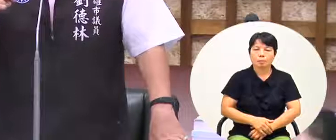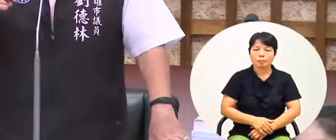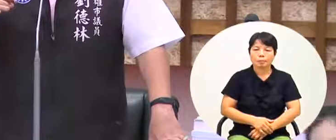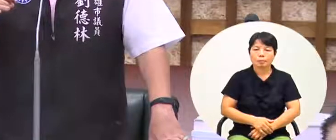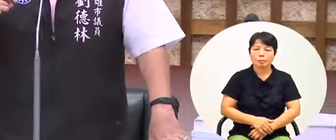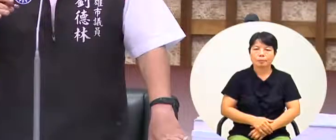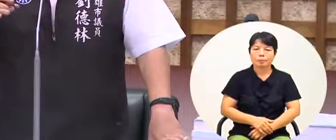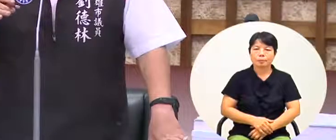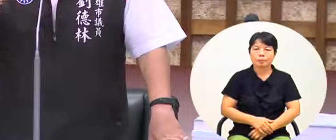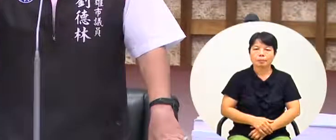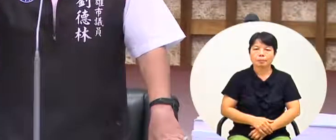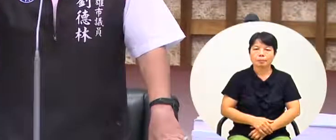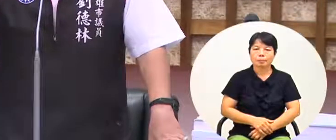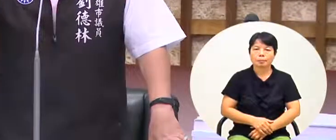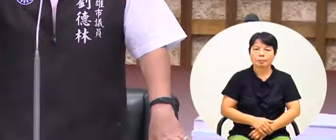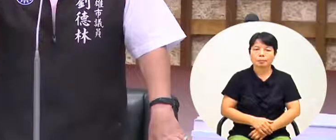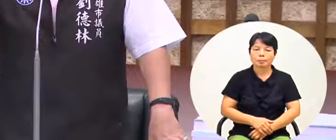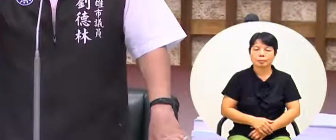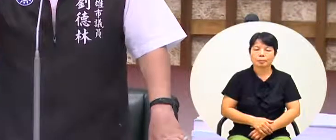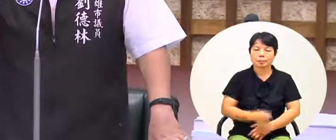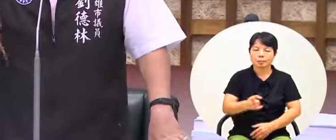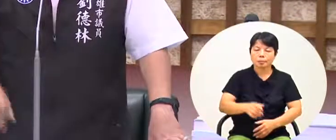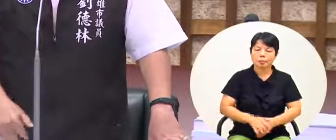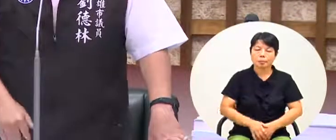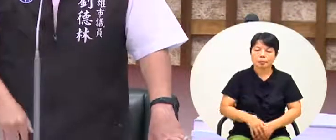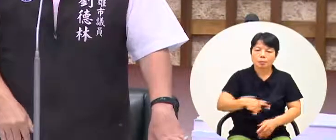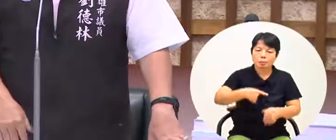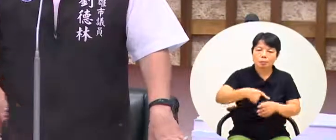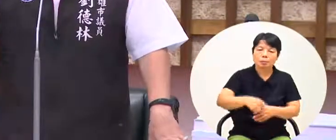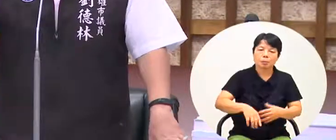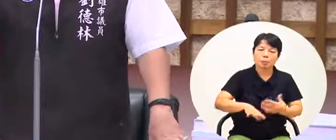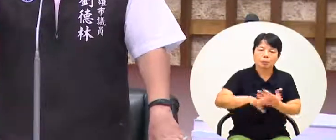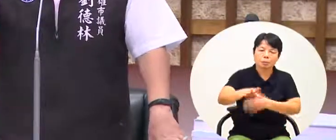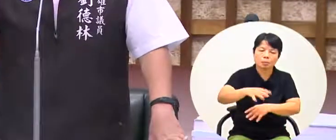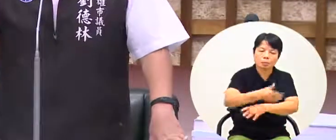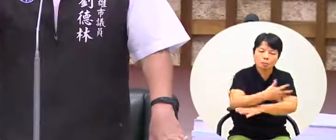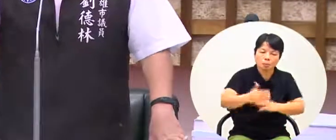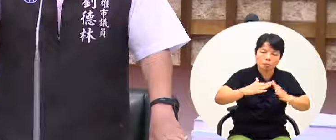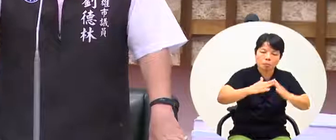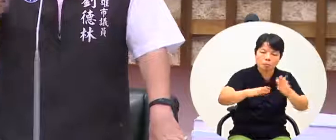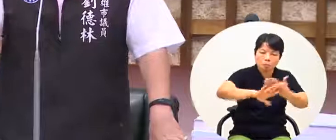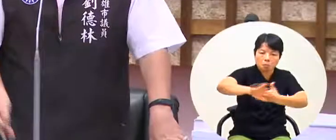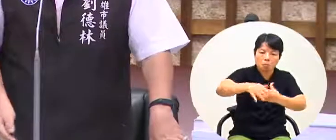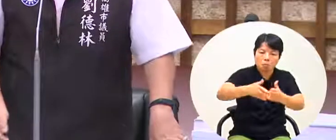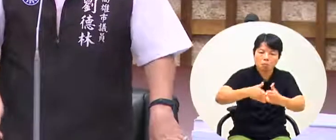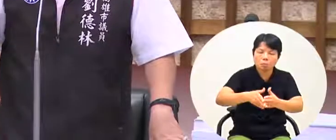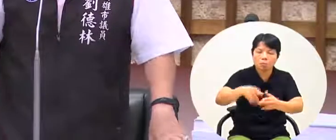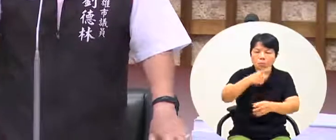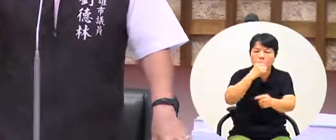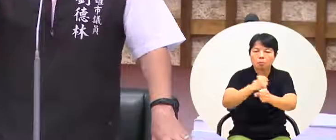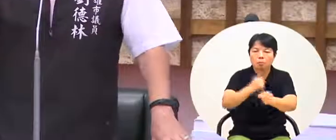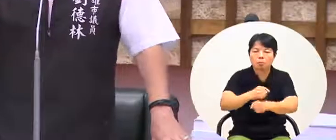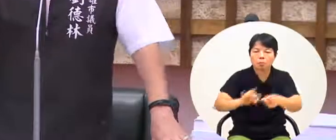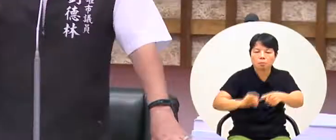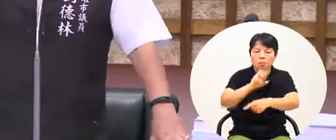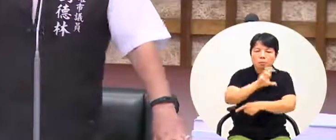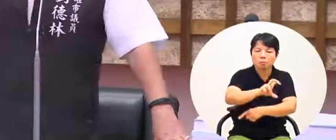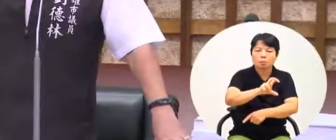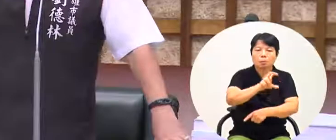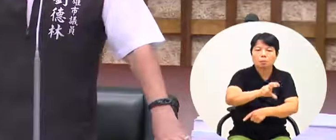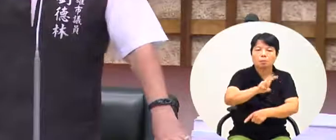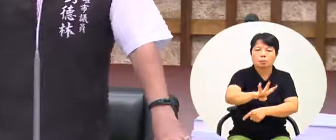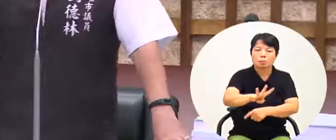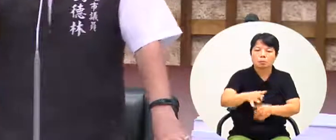出到外县市就业的高达74%，所以说在这个74%的外移状况之下，当然我